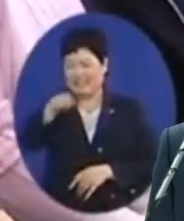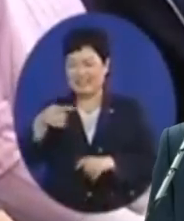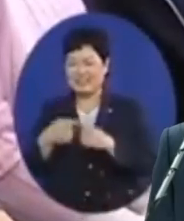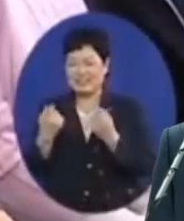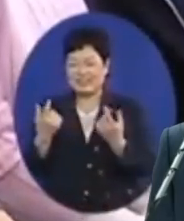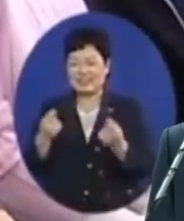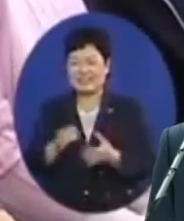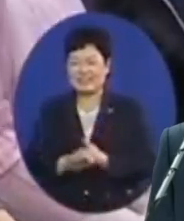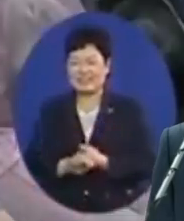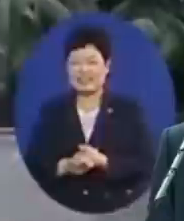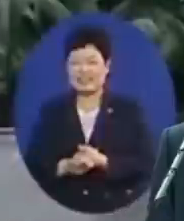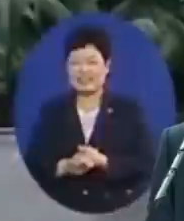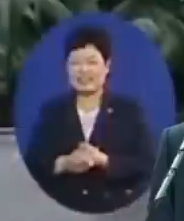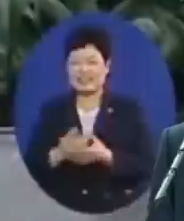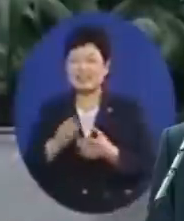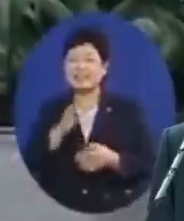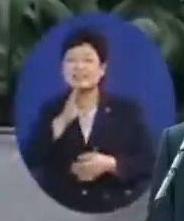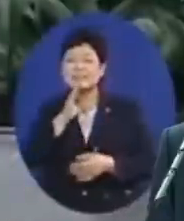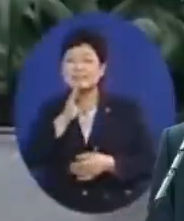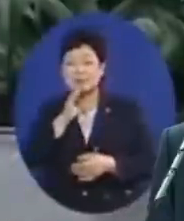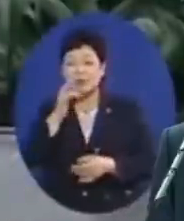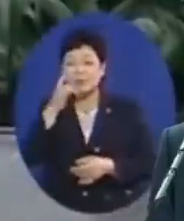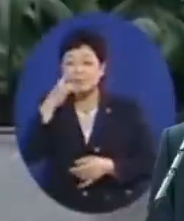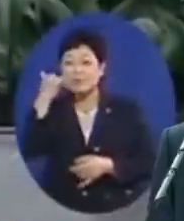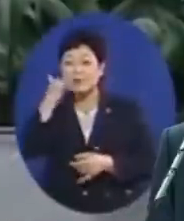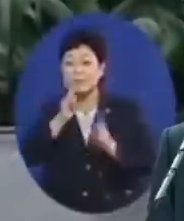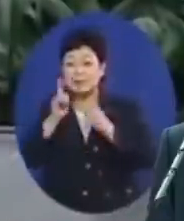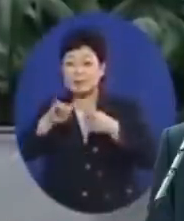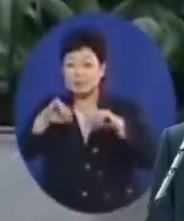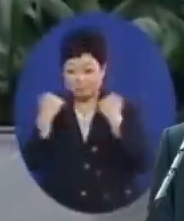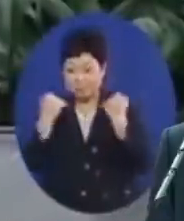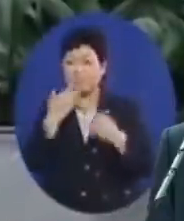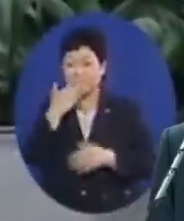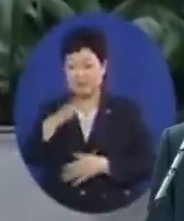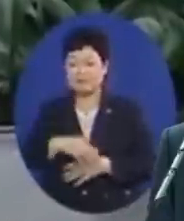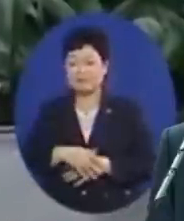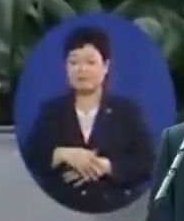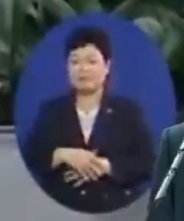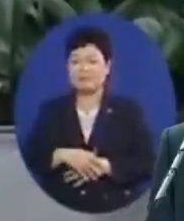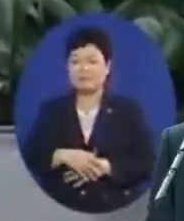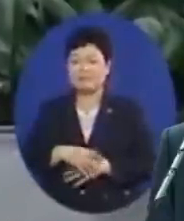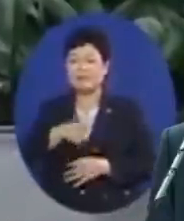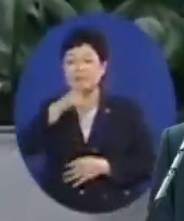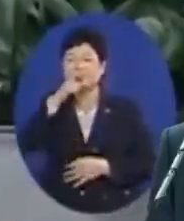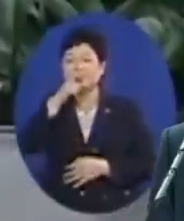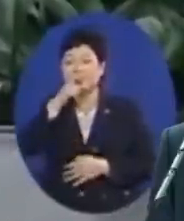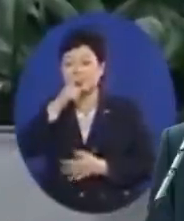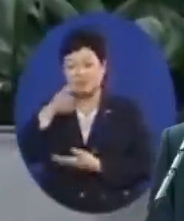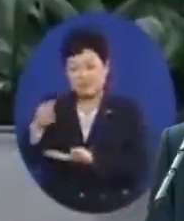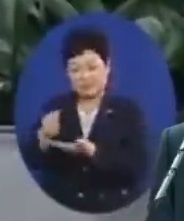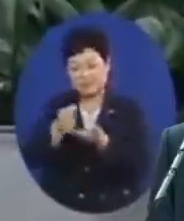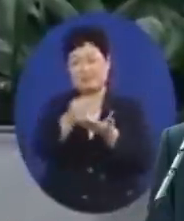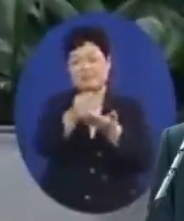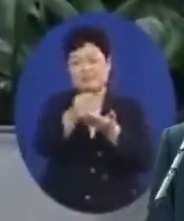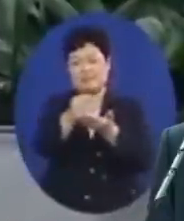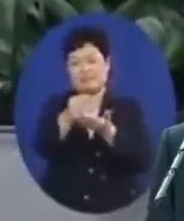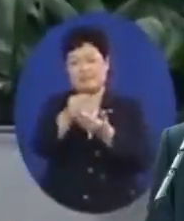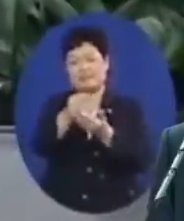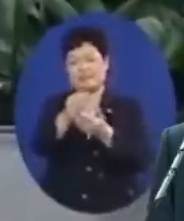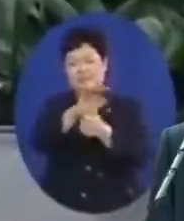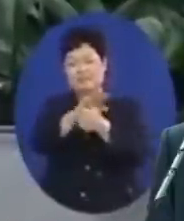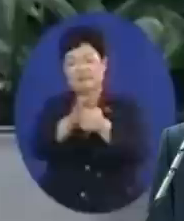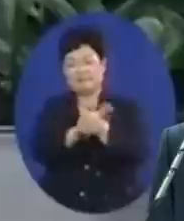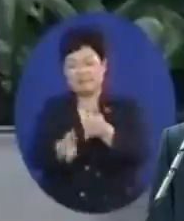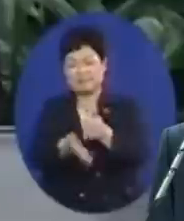그런데 그런 자식은 별로 없어요. 거의 부모에게 순종해서 물그릇까지 오는 것입니다.